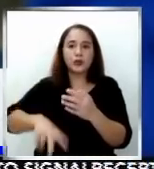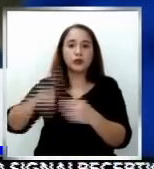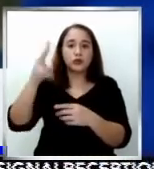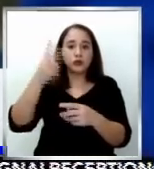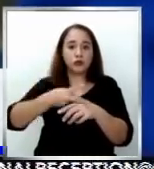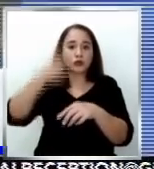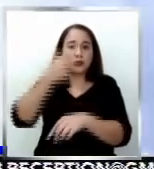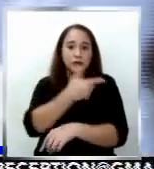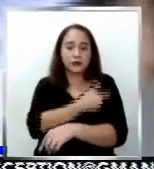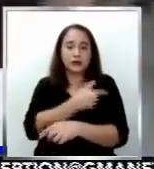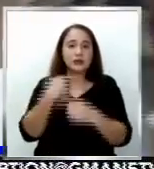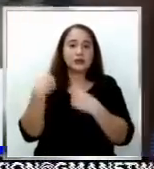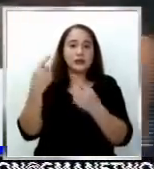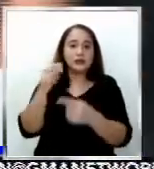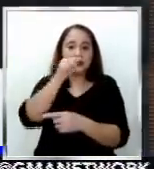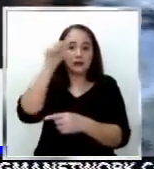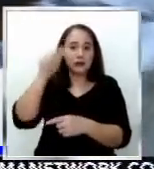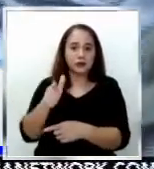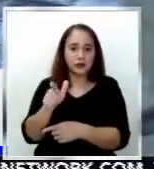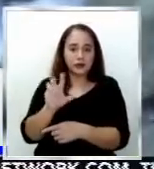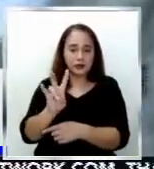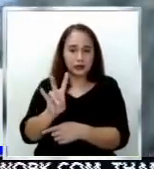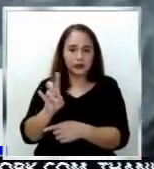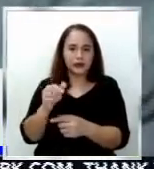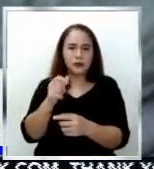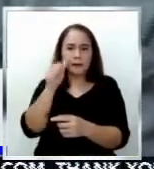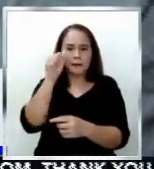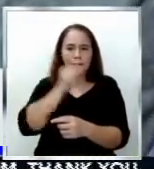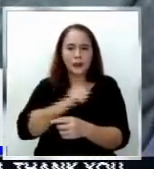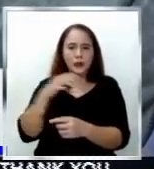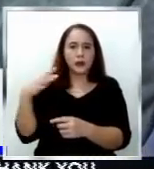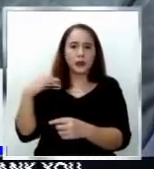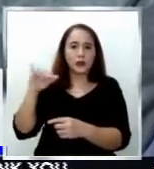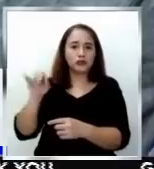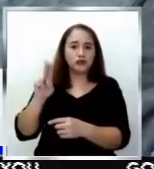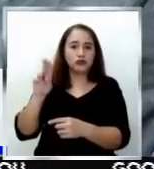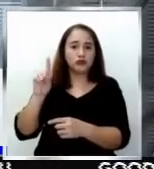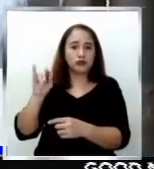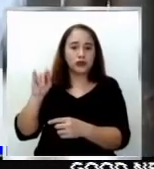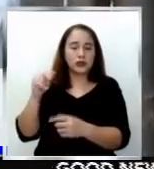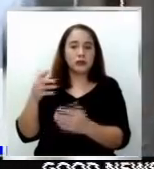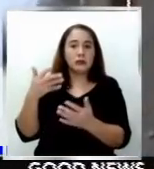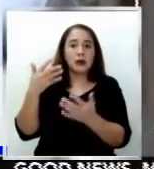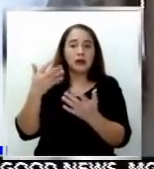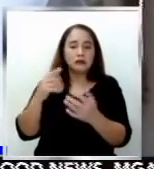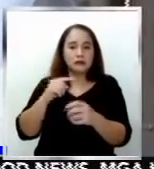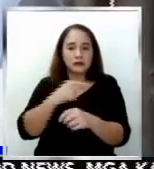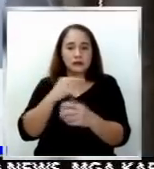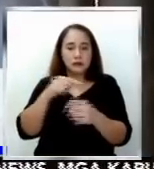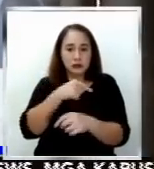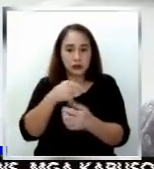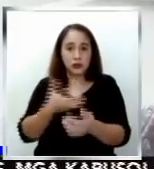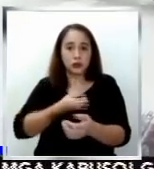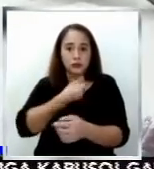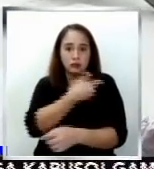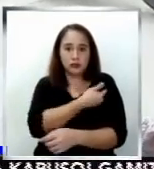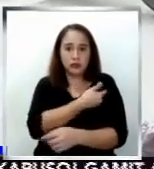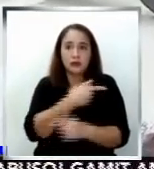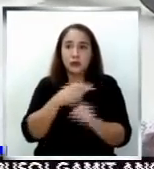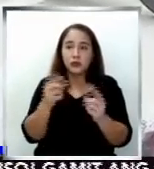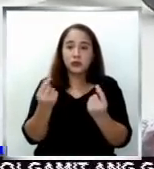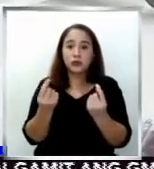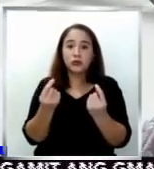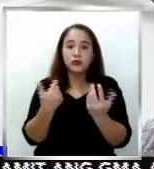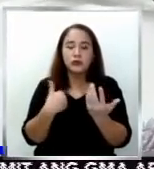April 27. Matyagang maghihintay si Judith na umabot sa kanyang bakuna. Pero habang wala, walang choice kundi ituloy